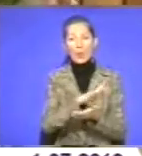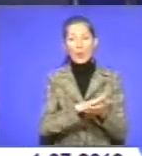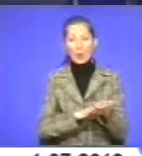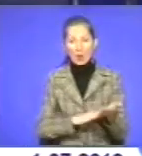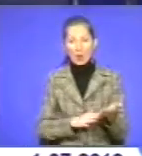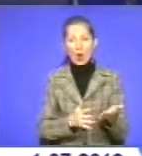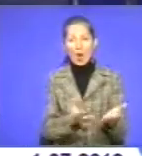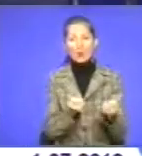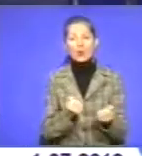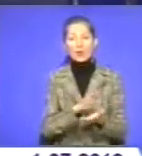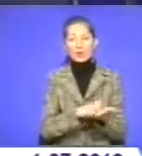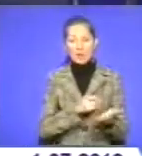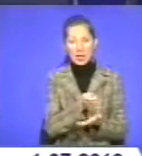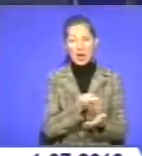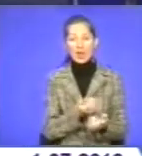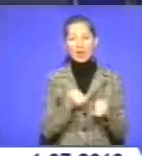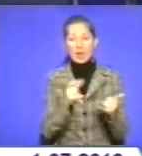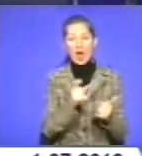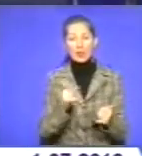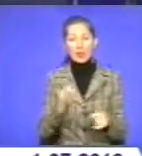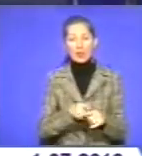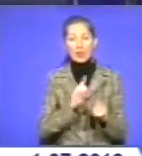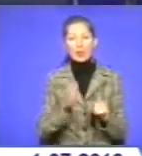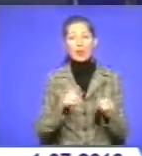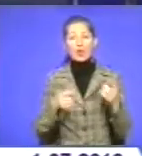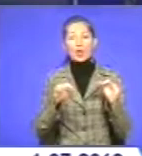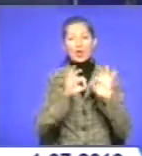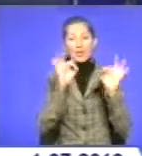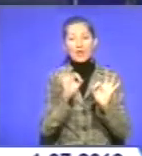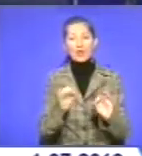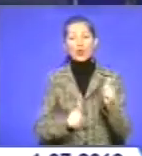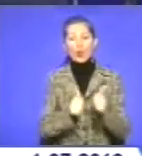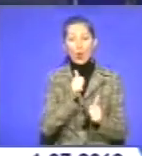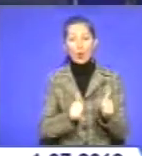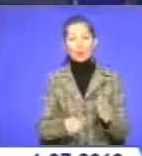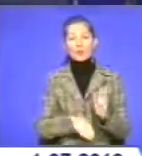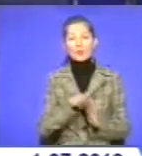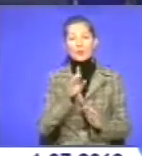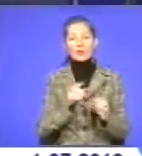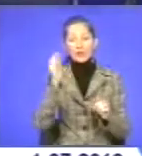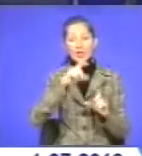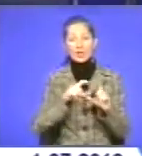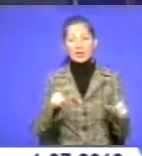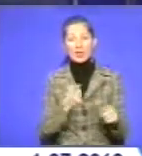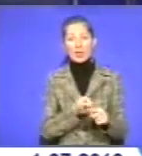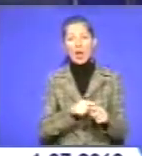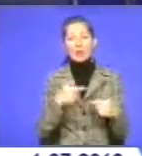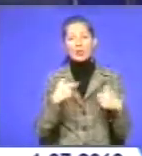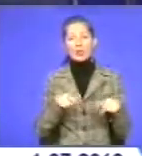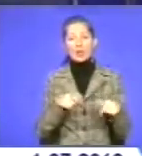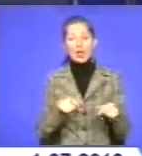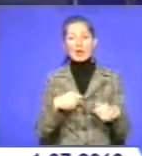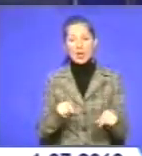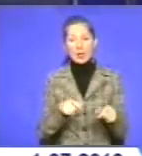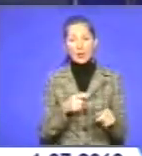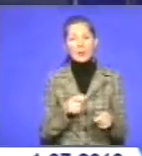проходити творчі конкурси у вищих навчальних закладах або складати вступні екзамени, що проводить вищий навчальний заклад. Абітурієнти,